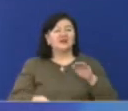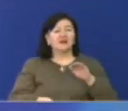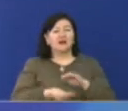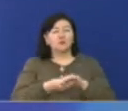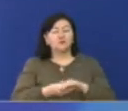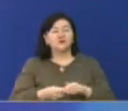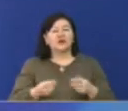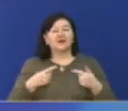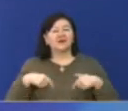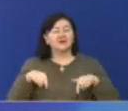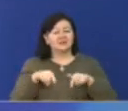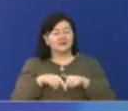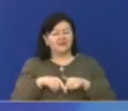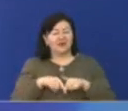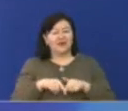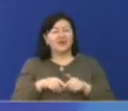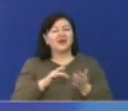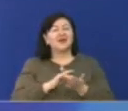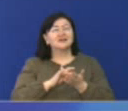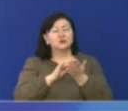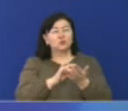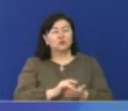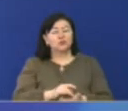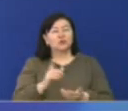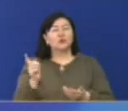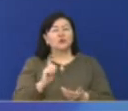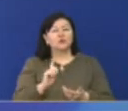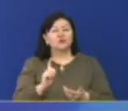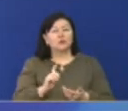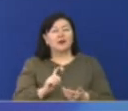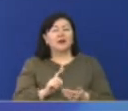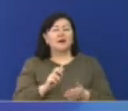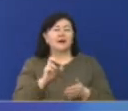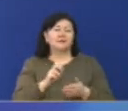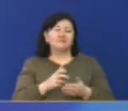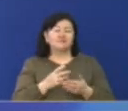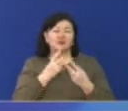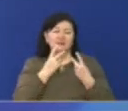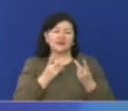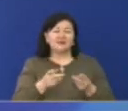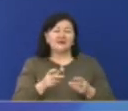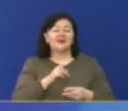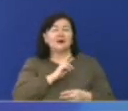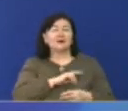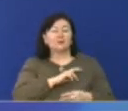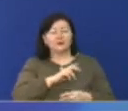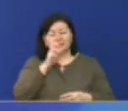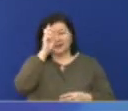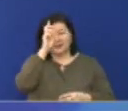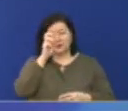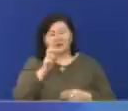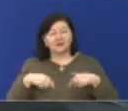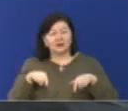необычную экскурсию в исправительном учреждении. Цель – профилактика коррупции путем ознакомления участников экскурсии с жизнью за решеткой.